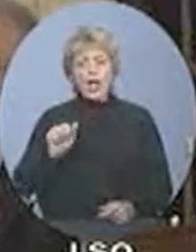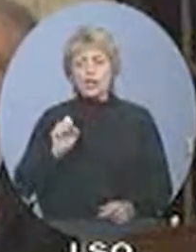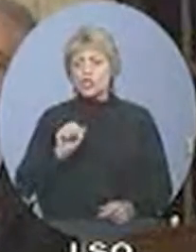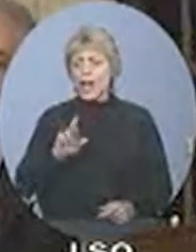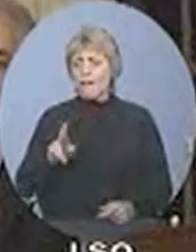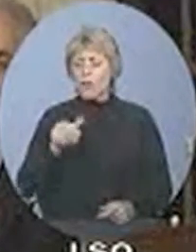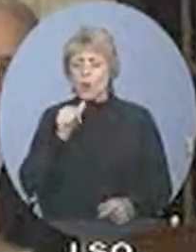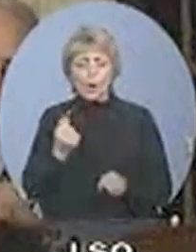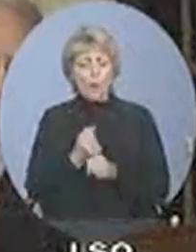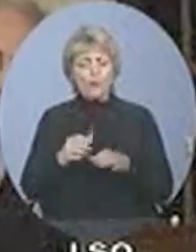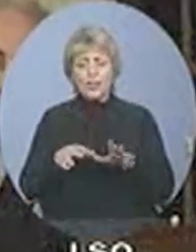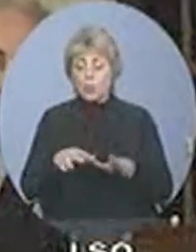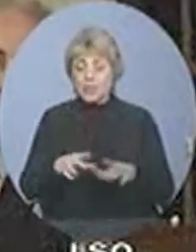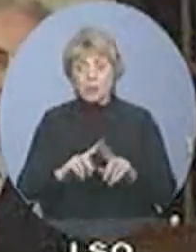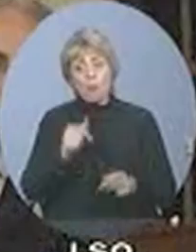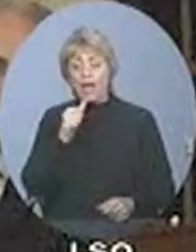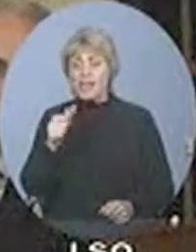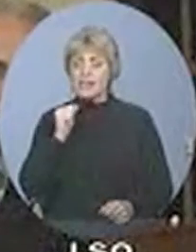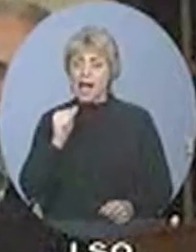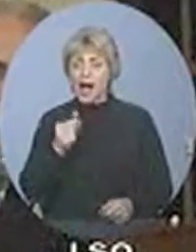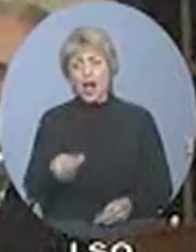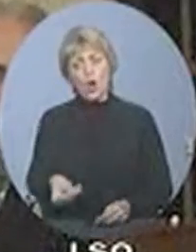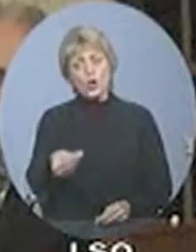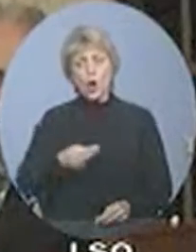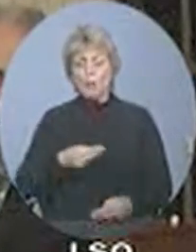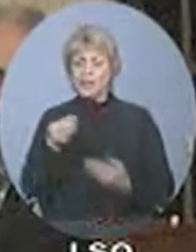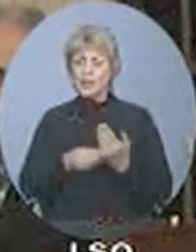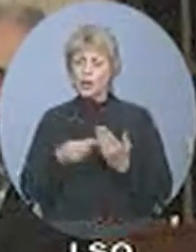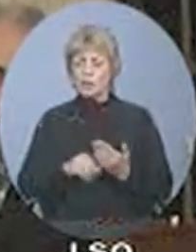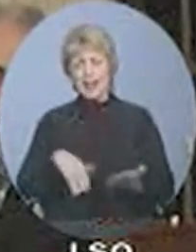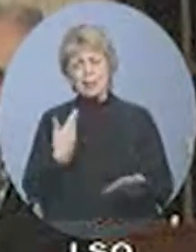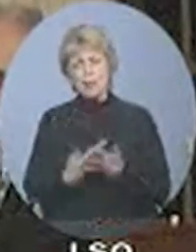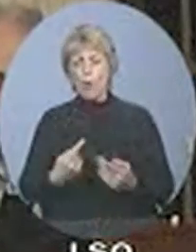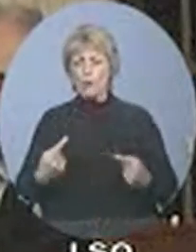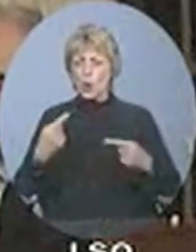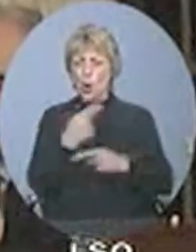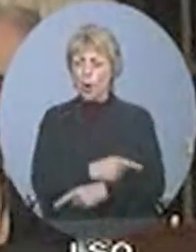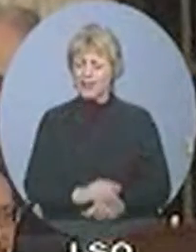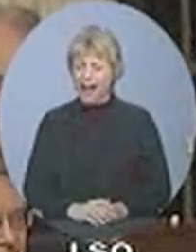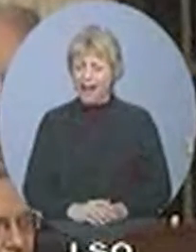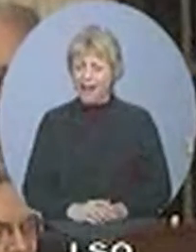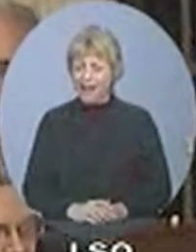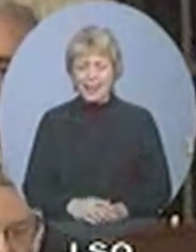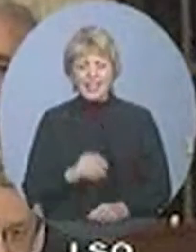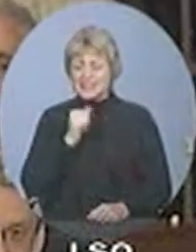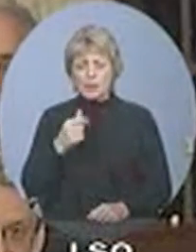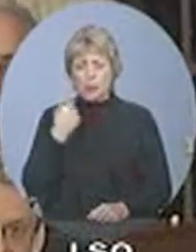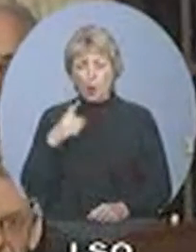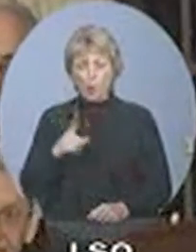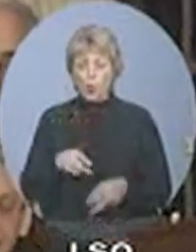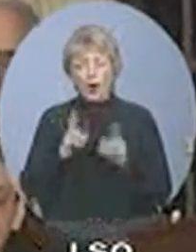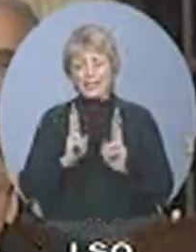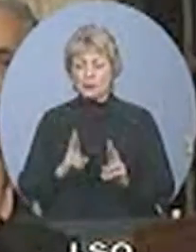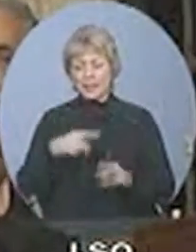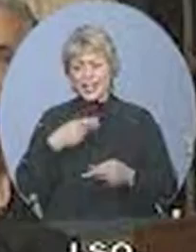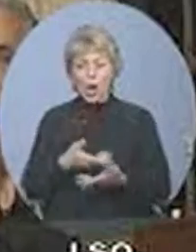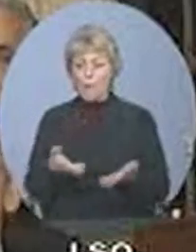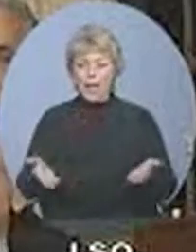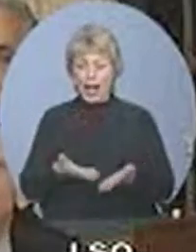des documents qui prouvent exactement le contraire. C'est pas par respect pour le Parlement qu'il sort ça maintenant,